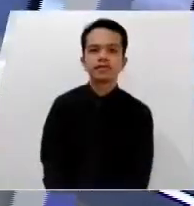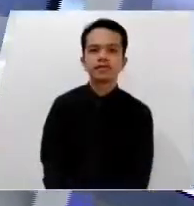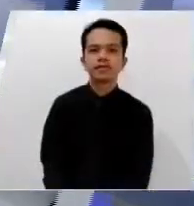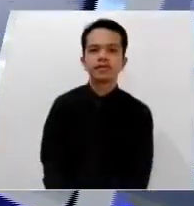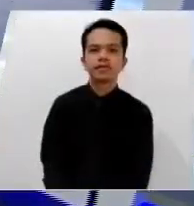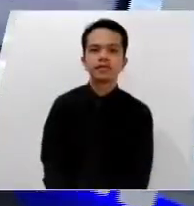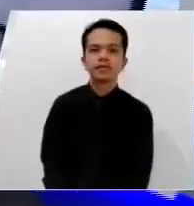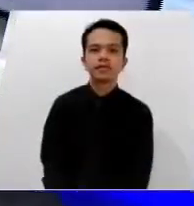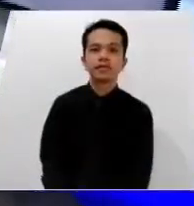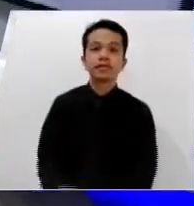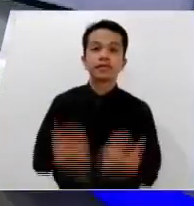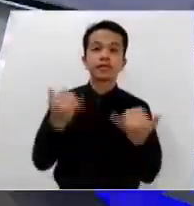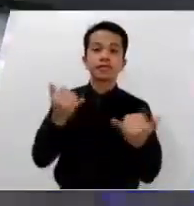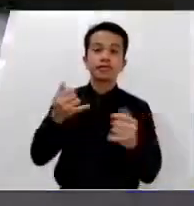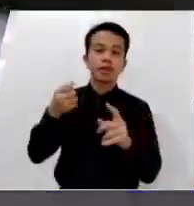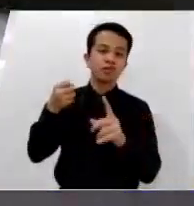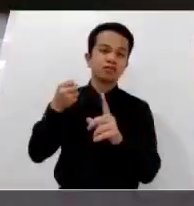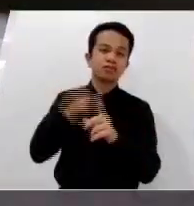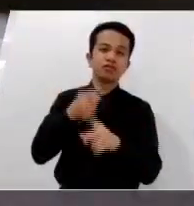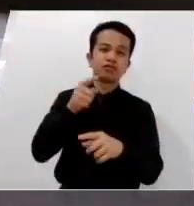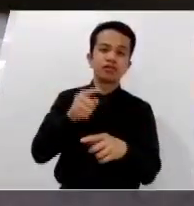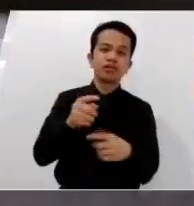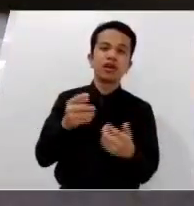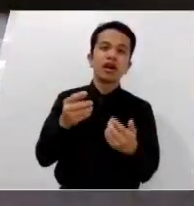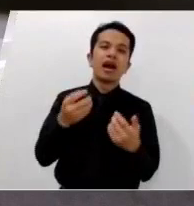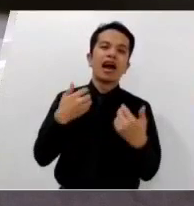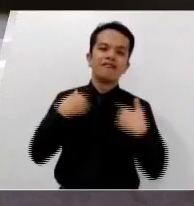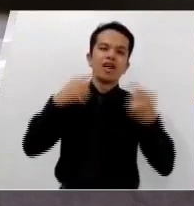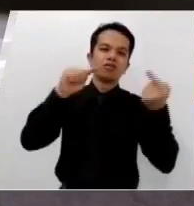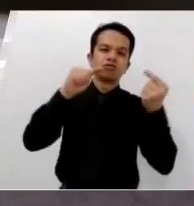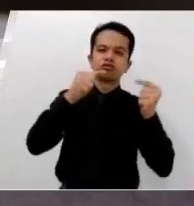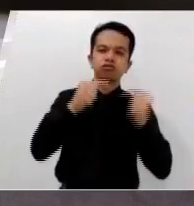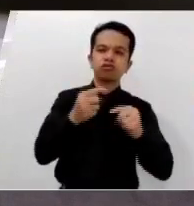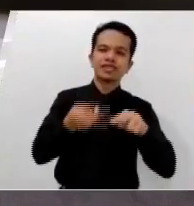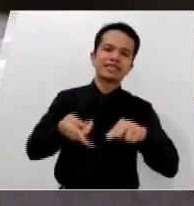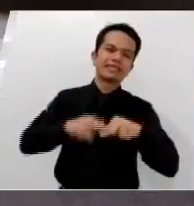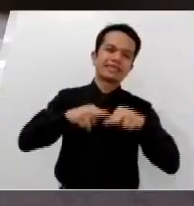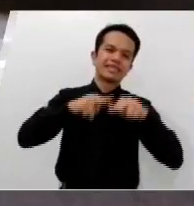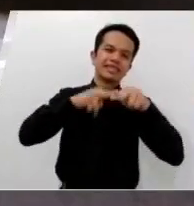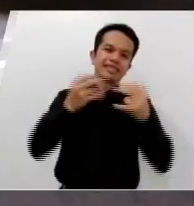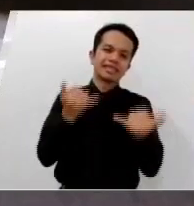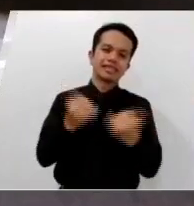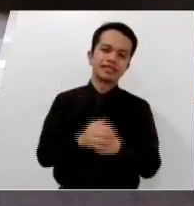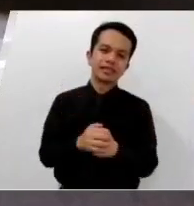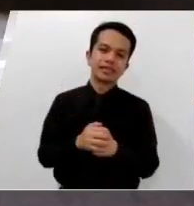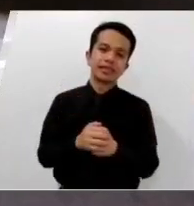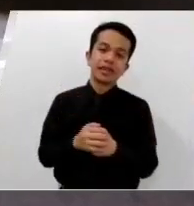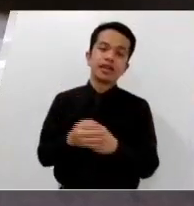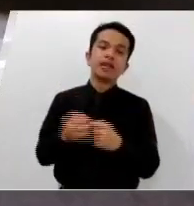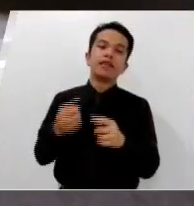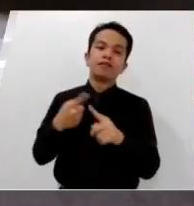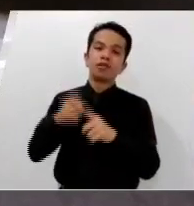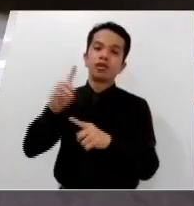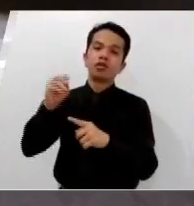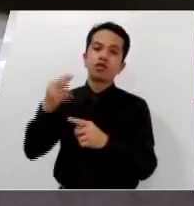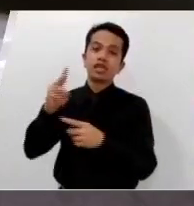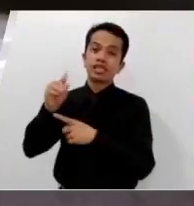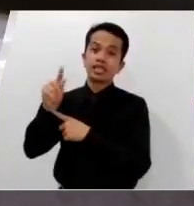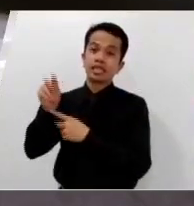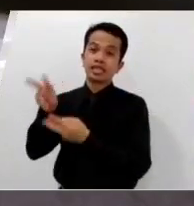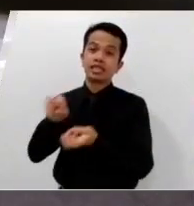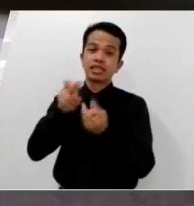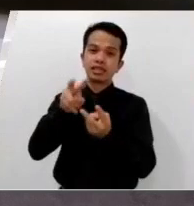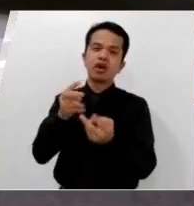umakyat na sa 76 ang fireworks-related injury sa bansa batay sa datos ng Department of Health. Kabilang dyan ang babaeng nawala